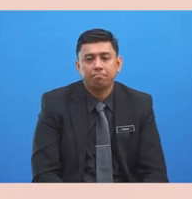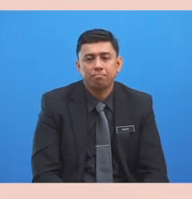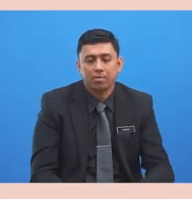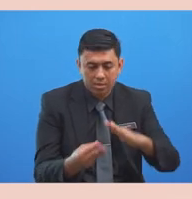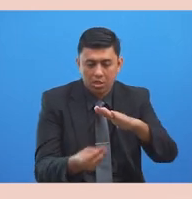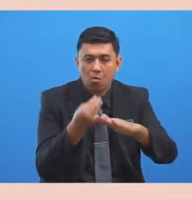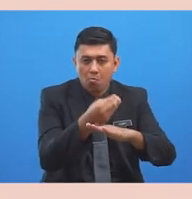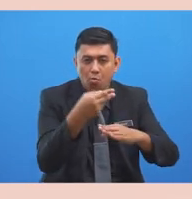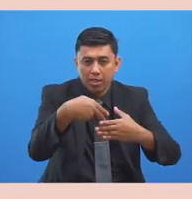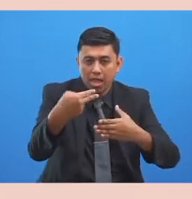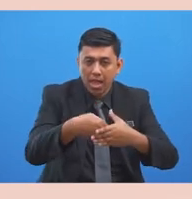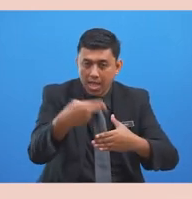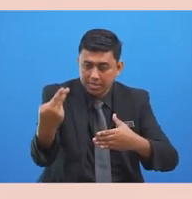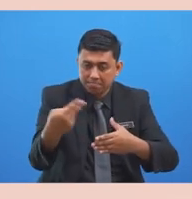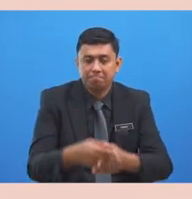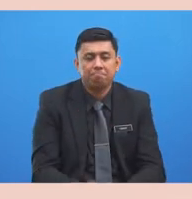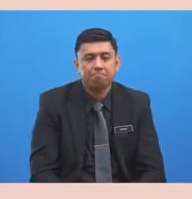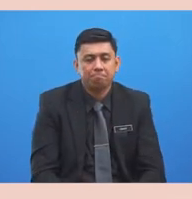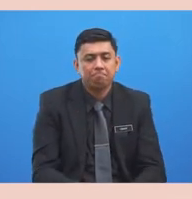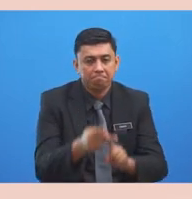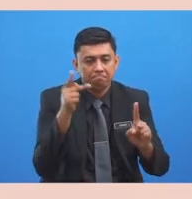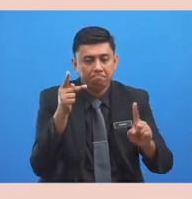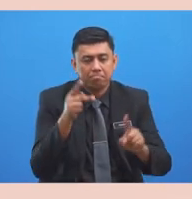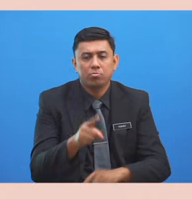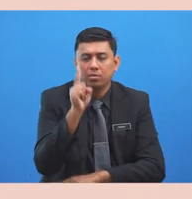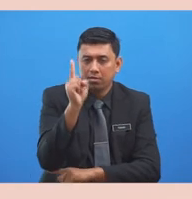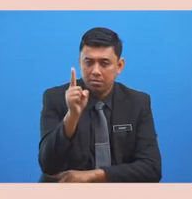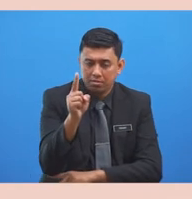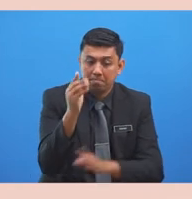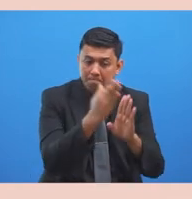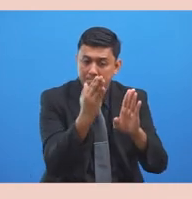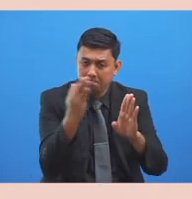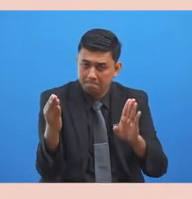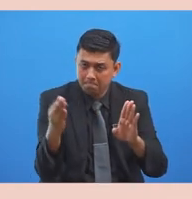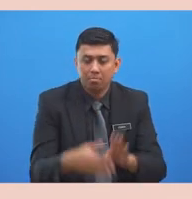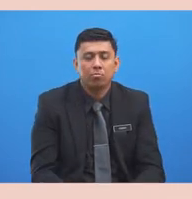Output yang terhasil terdiri daripada satu